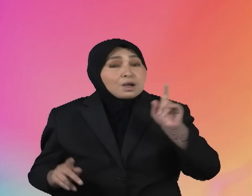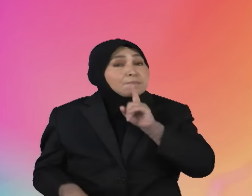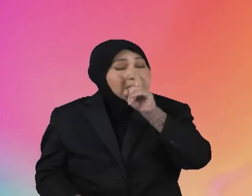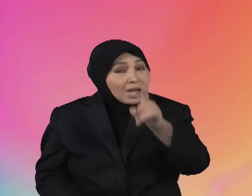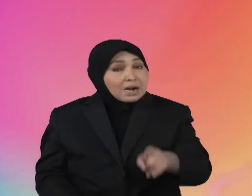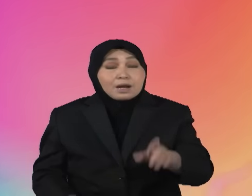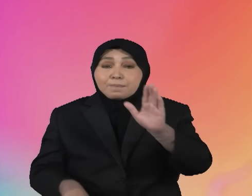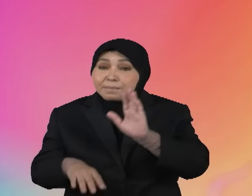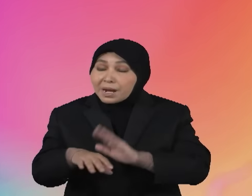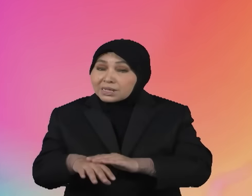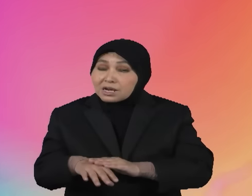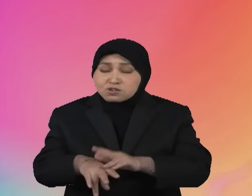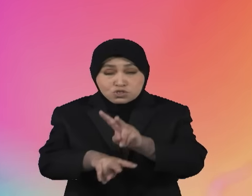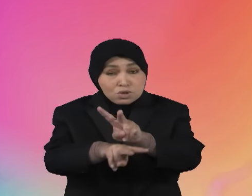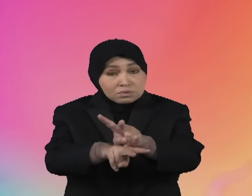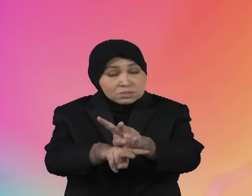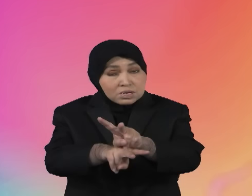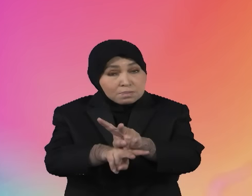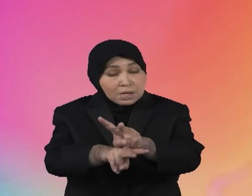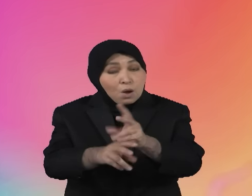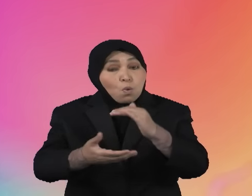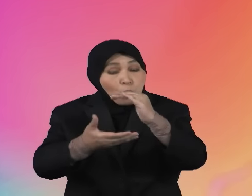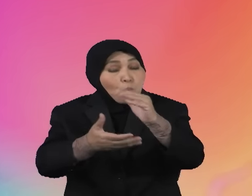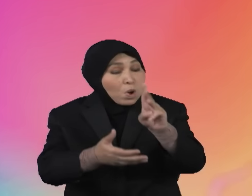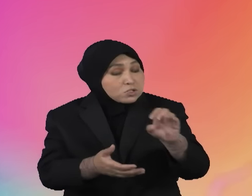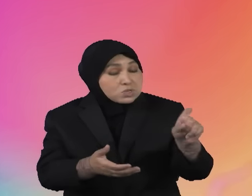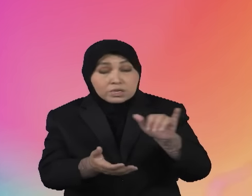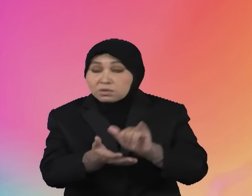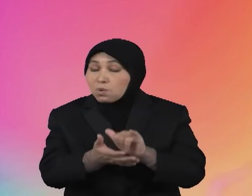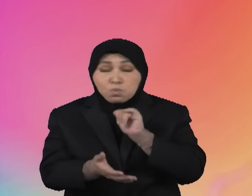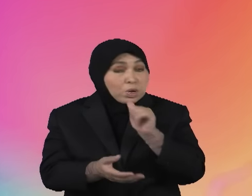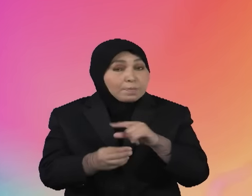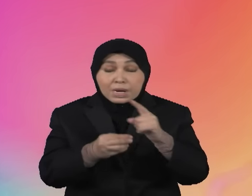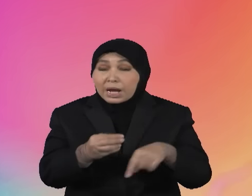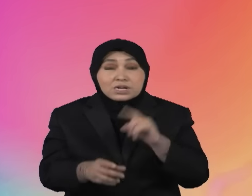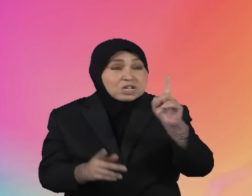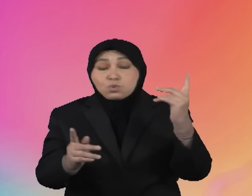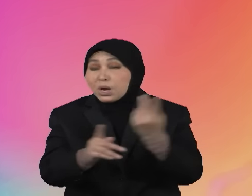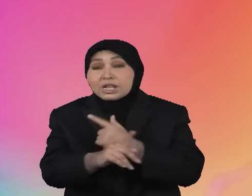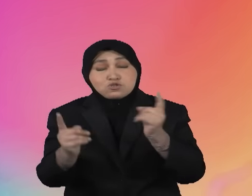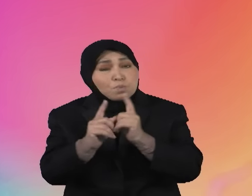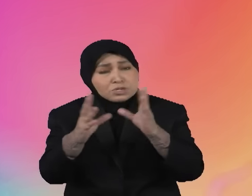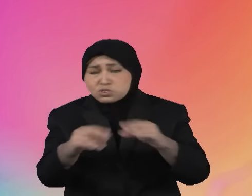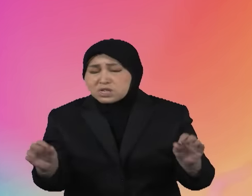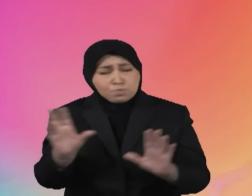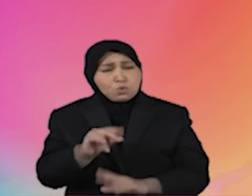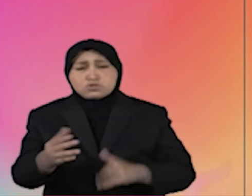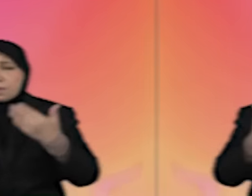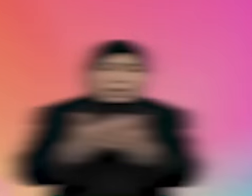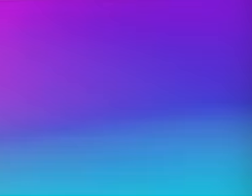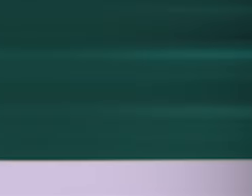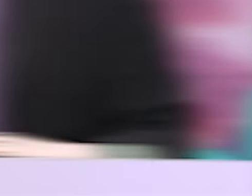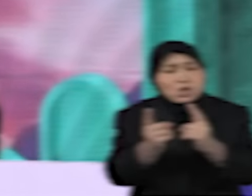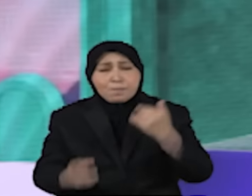kebenaran kepada saksi pada wasiat itu bukan perkara yang mungkin sekali jumpa dah selesai agaknya. Ini sampai kena berjumpa